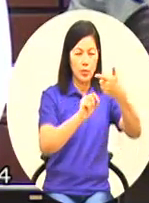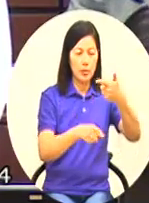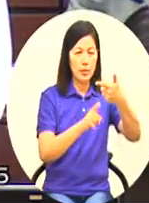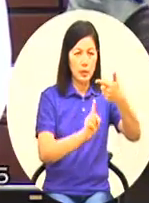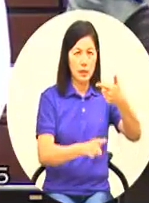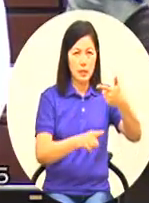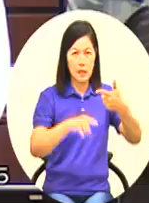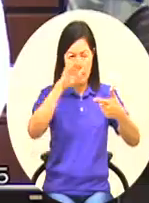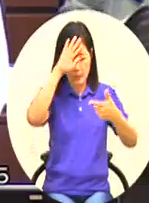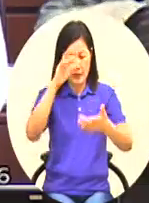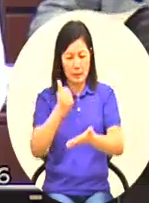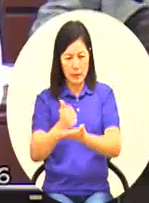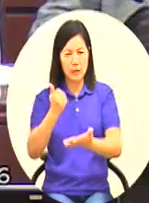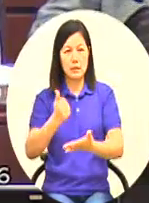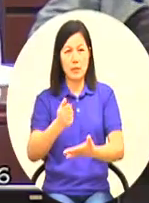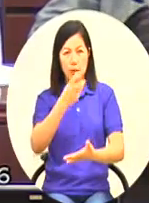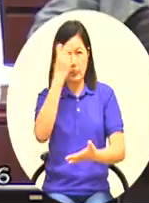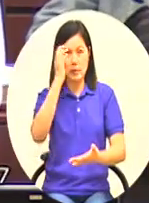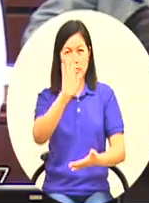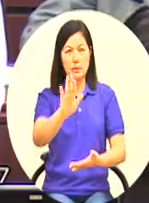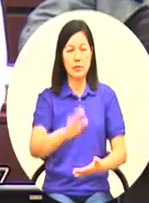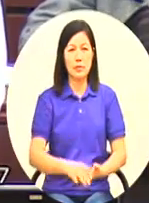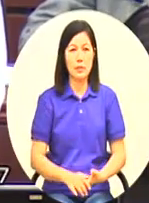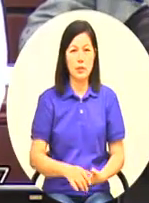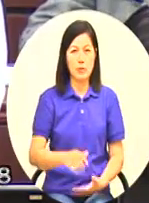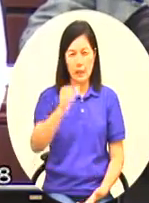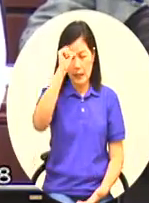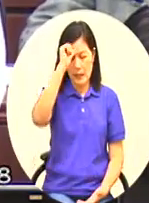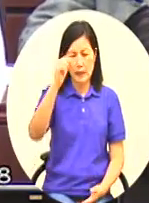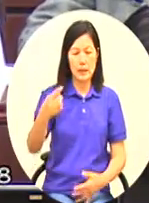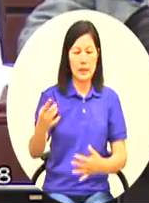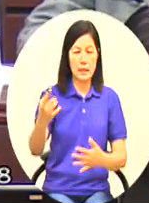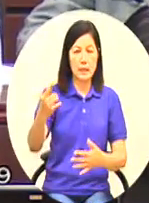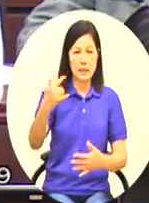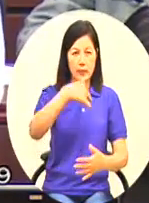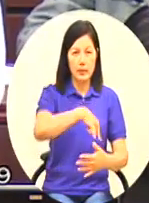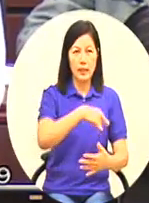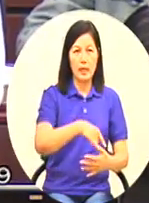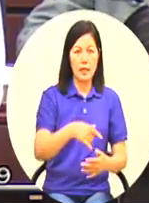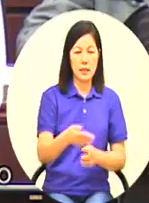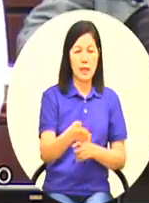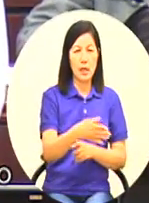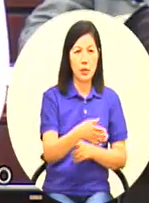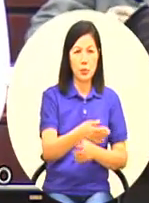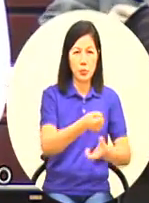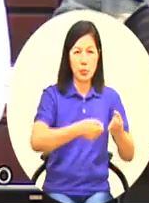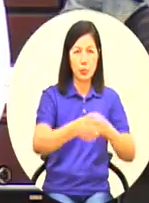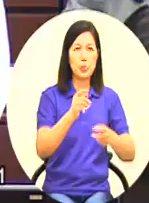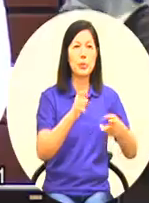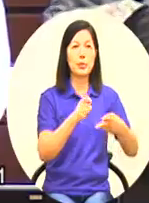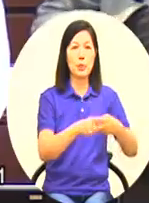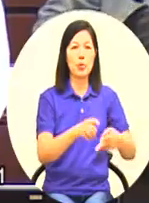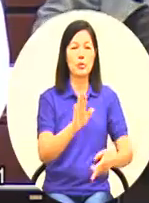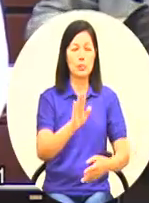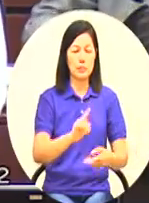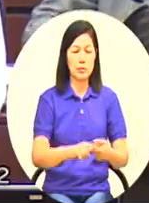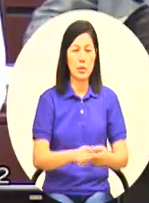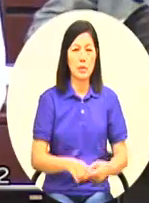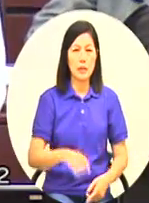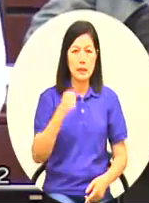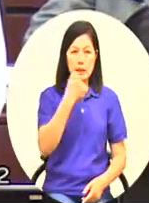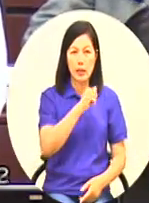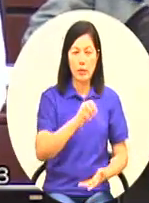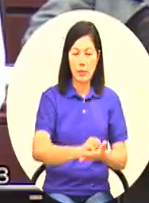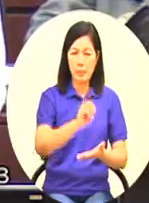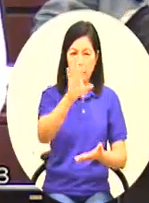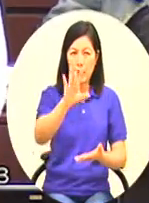的，啊6月1日发觉到的时阵，迄是对印尼来渔工，但是吼，咱来去看 WHO 的网站，咱台湾的报告无向承认，